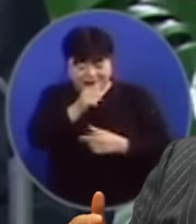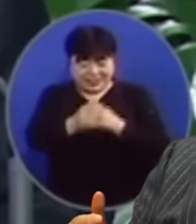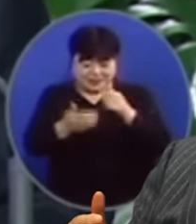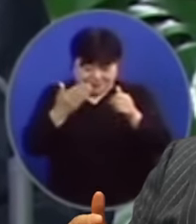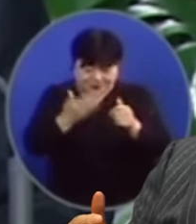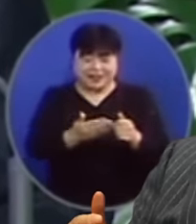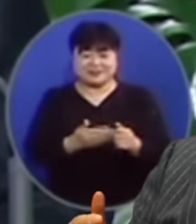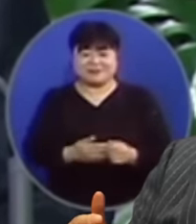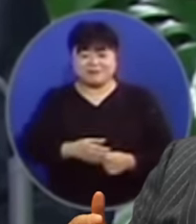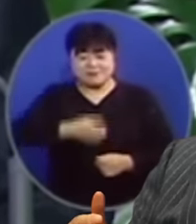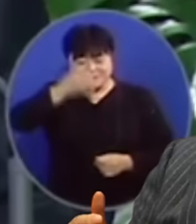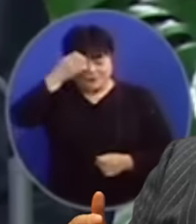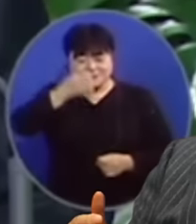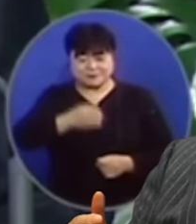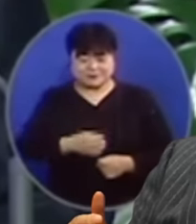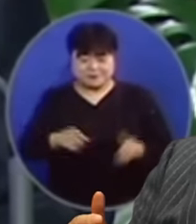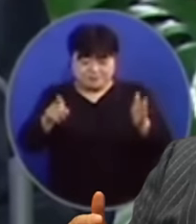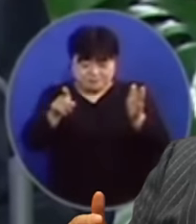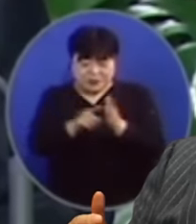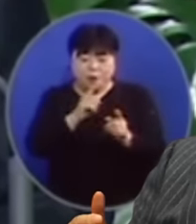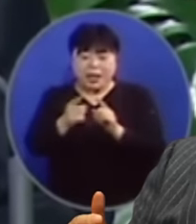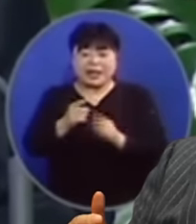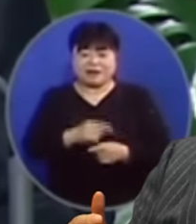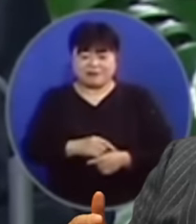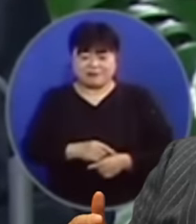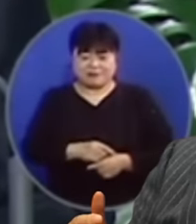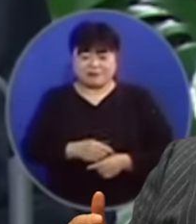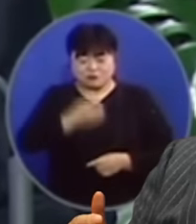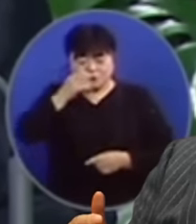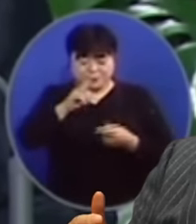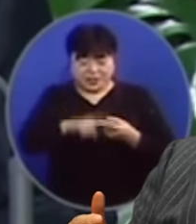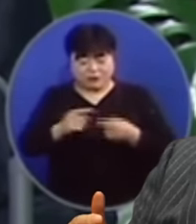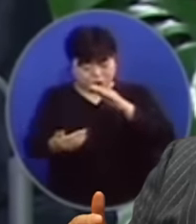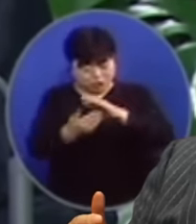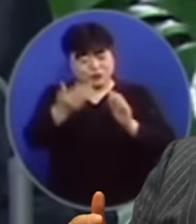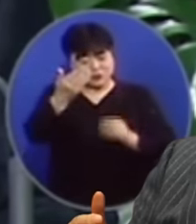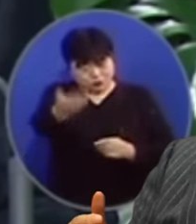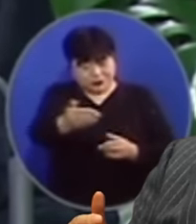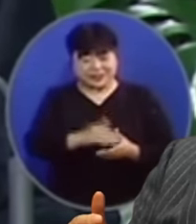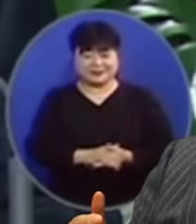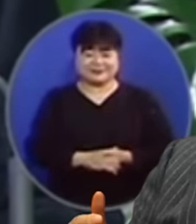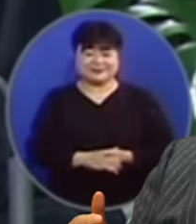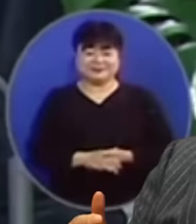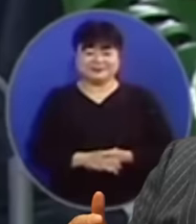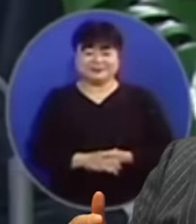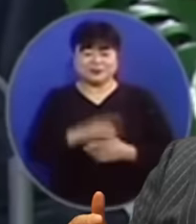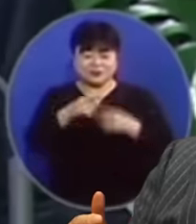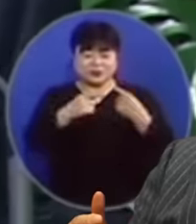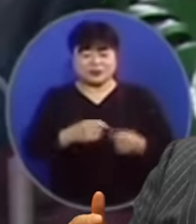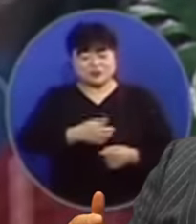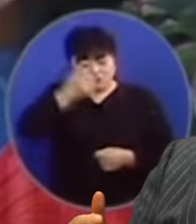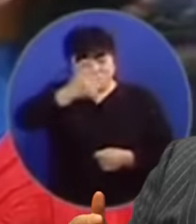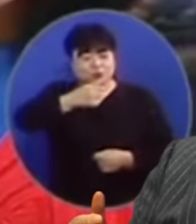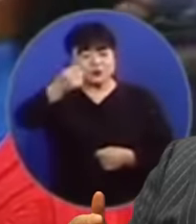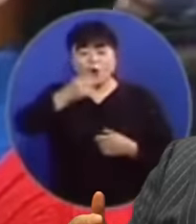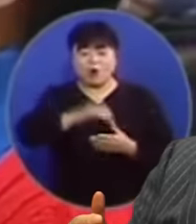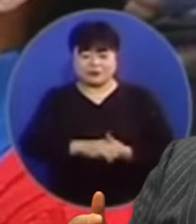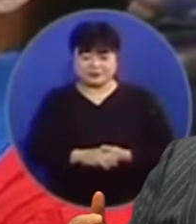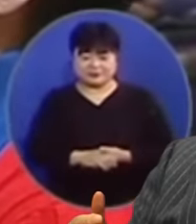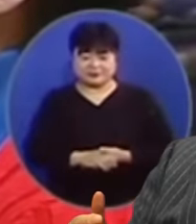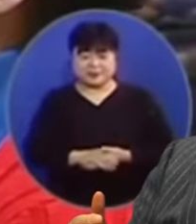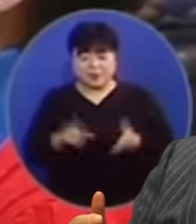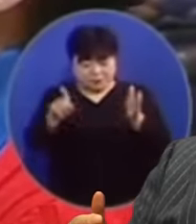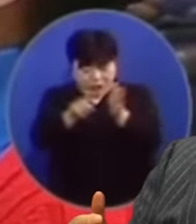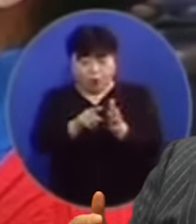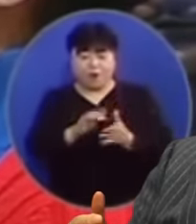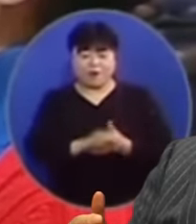하나님께서 여러분이 믿고 말한 사실을 이루어지게 되는 것입니다. 따라 말씀해요. 꿈꾸고